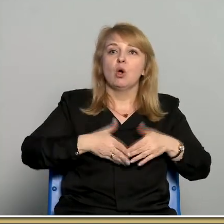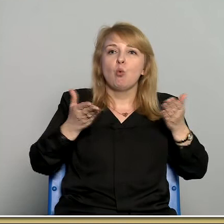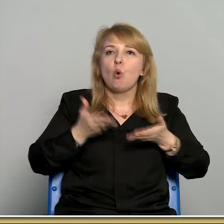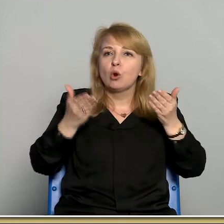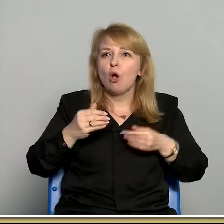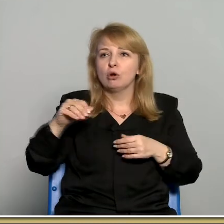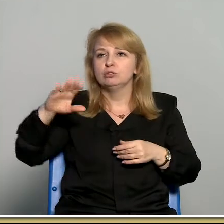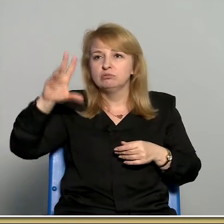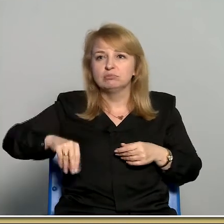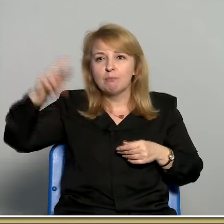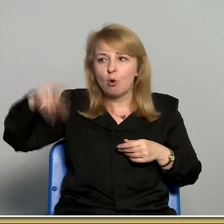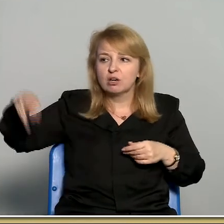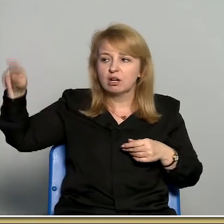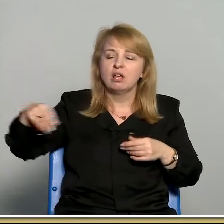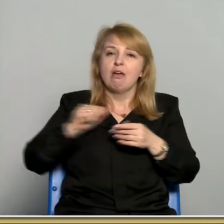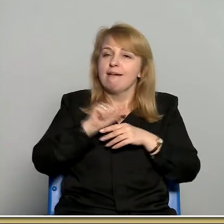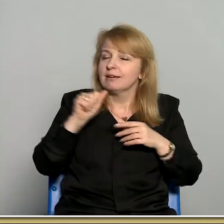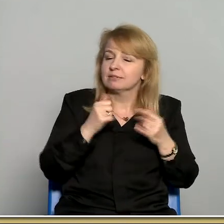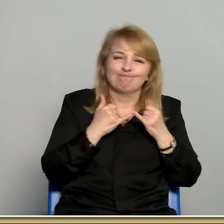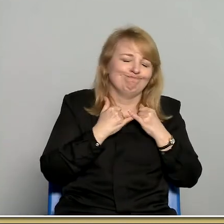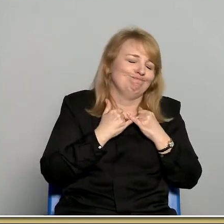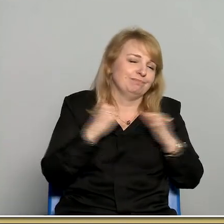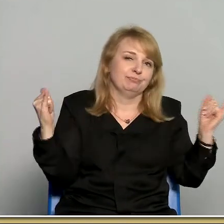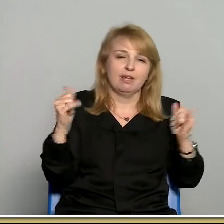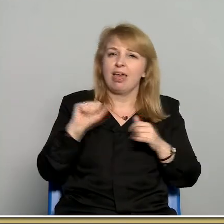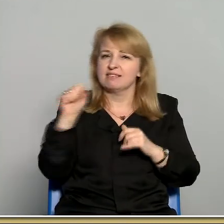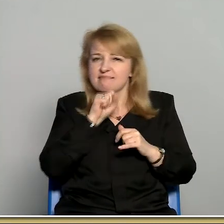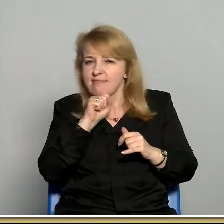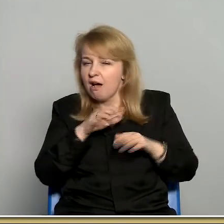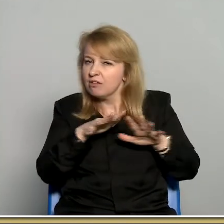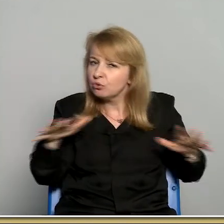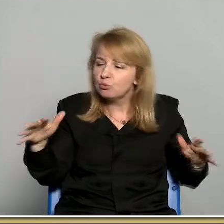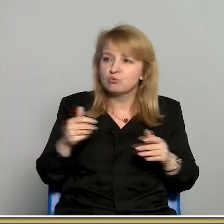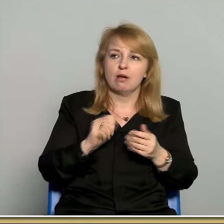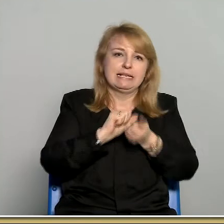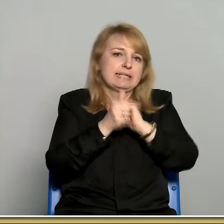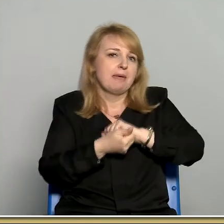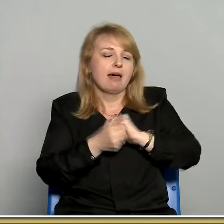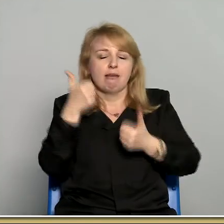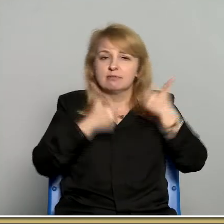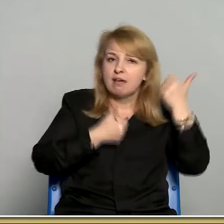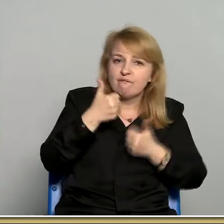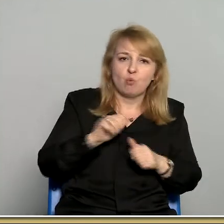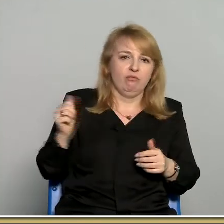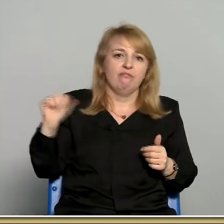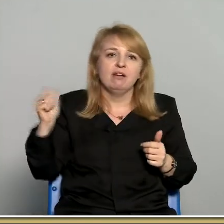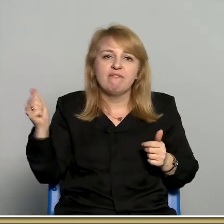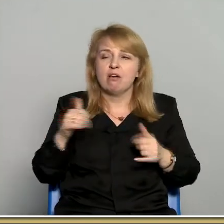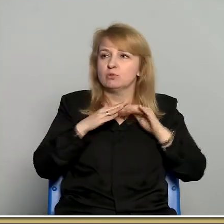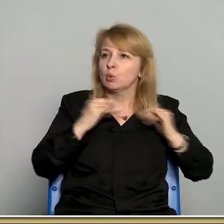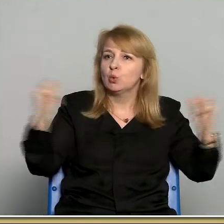przede wszystkim zmniejszenie się zasobów pracy, postępujące starzenie, zmiany popytu na zawody i kwalifikacje